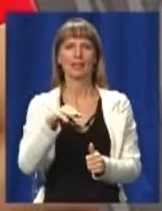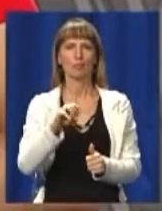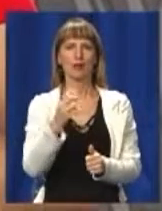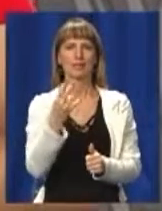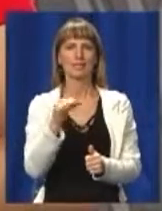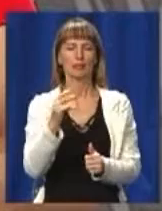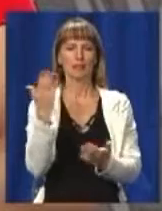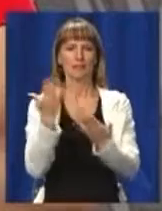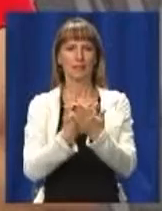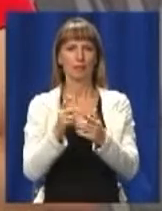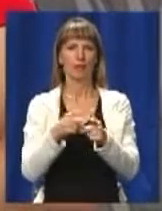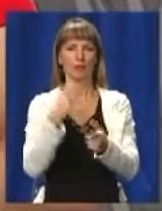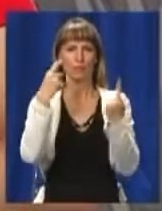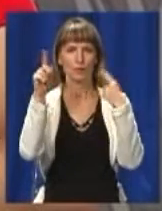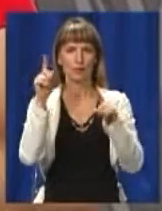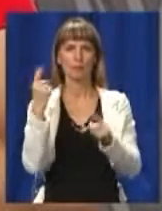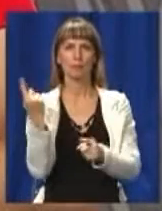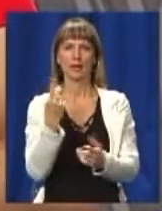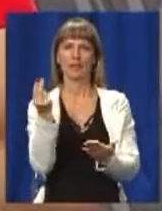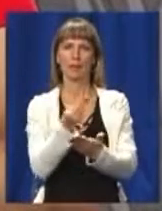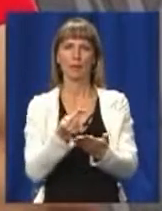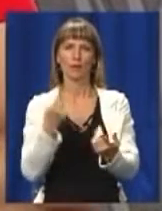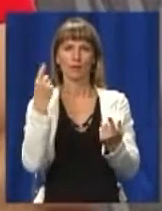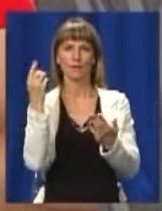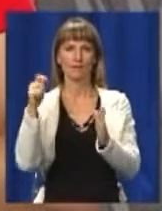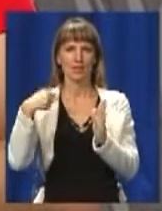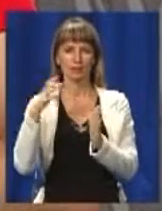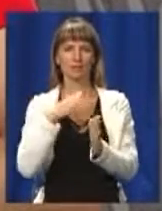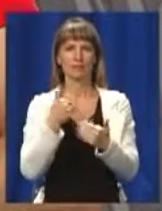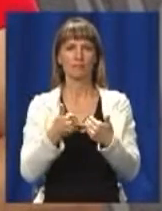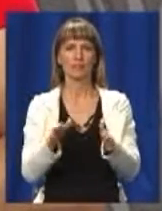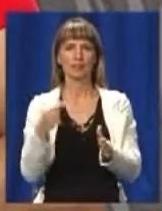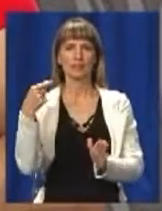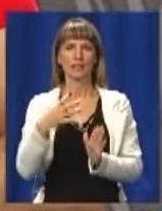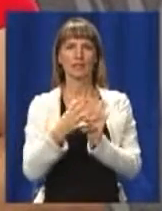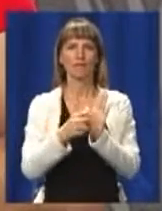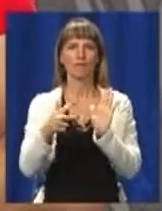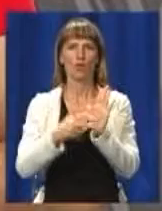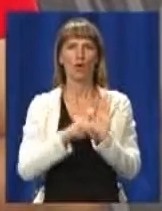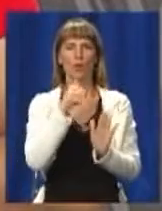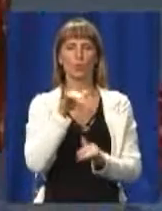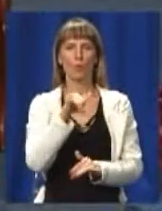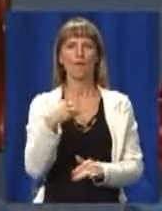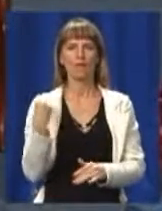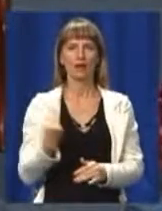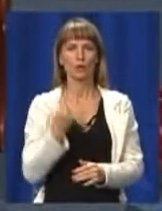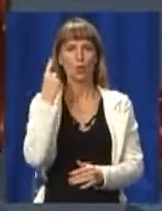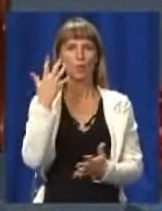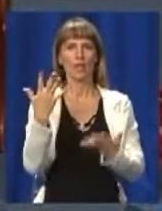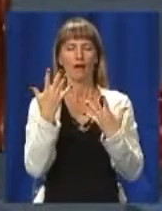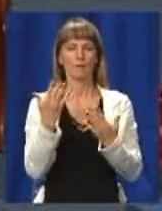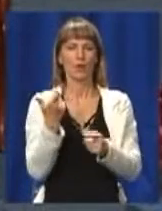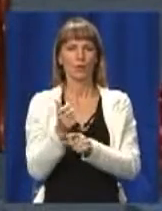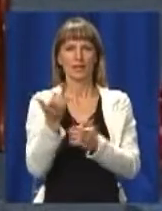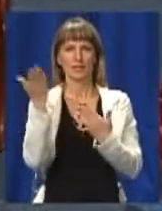мультиплікаційними фільмами, мультфільмами, причому перші намальовані фільми були випущені ще в 1908 році у Франції. Уяви собі, як давно це